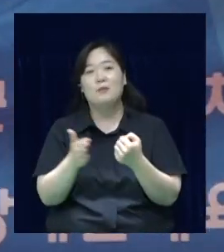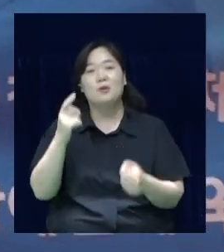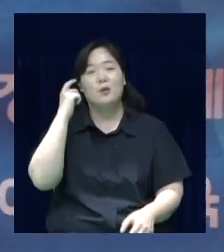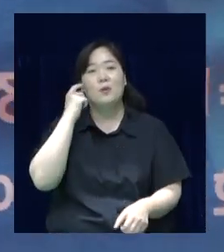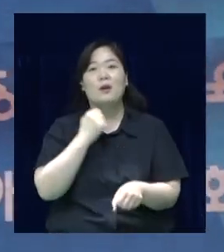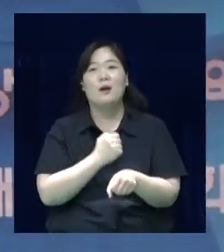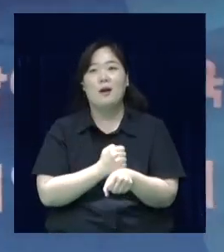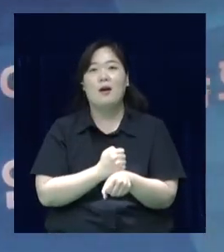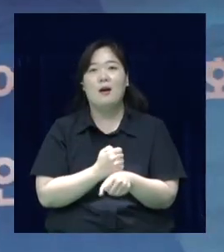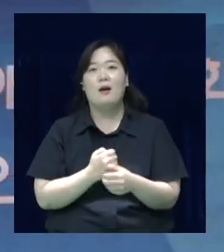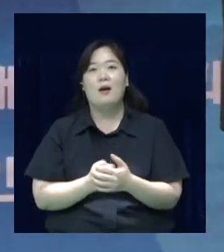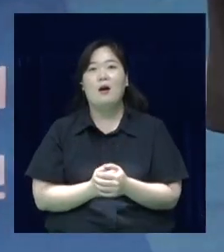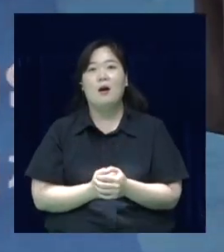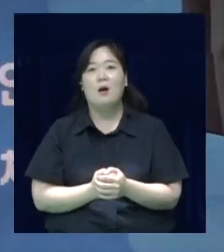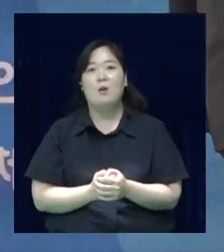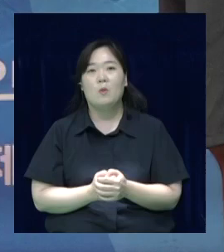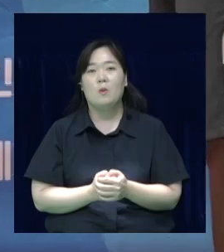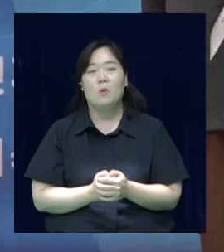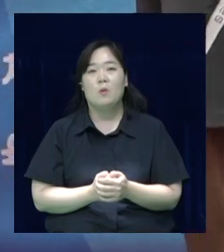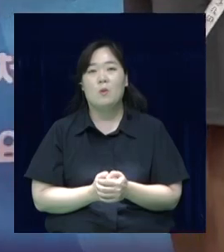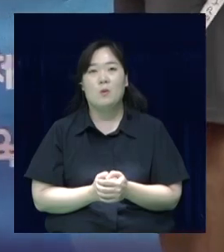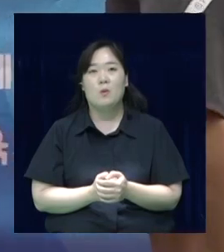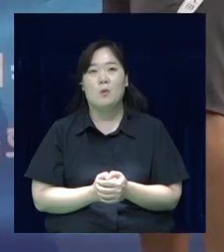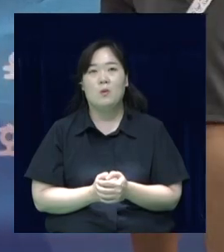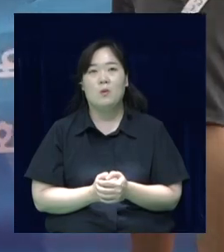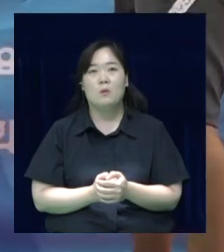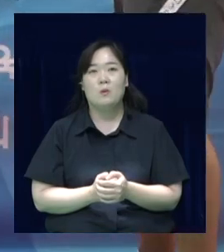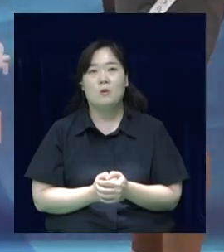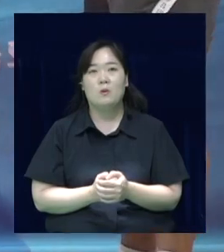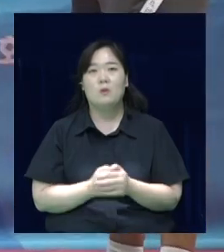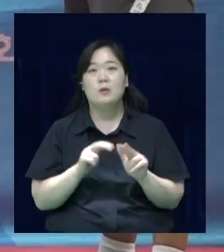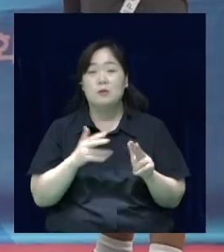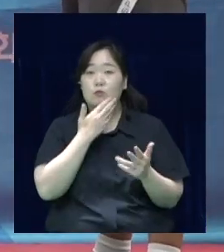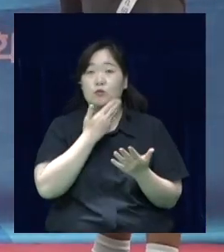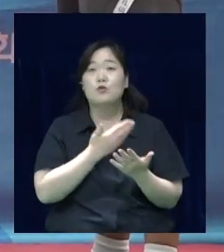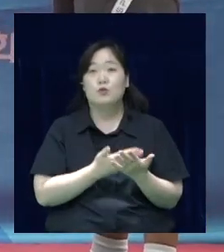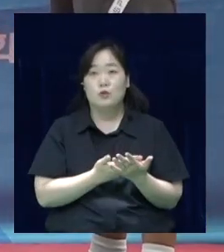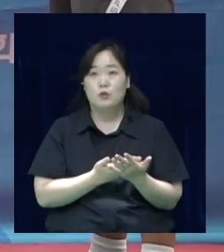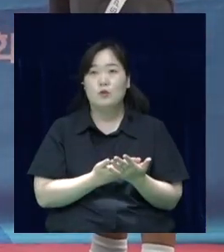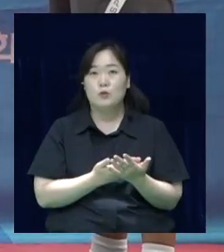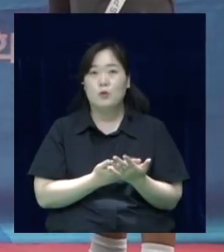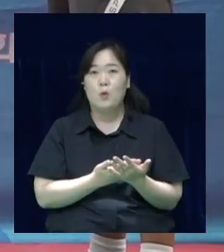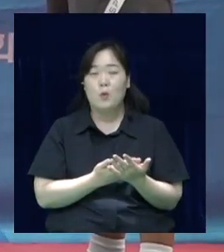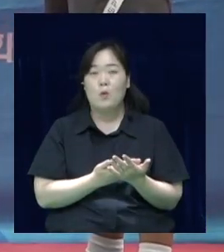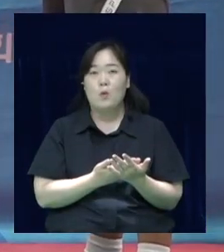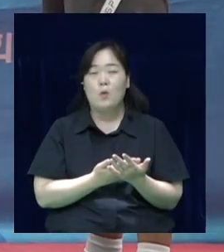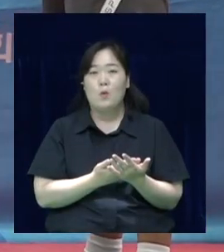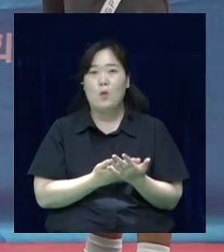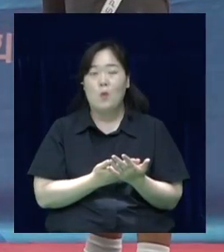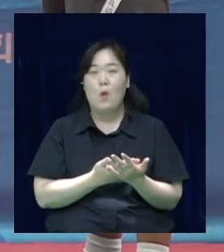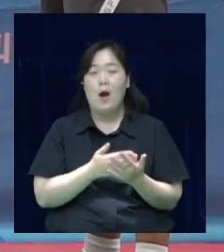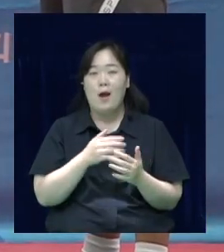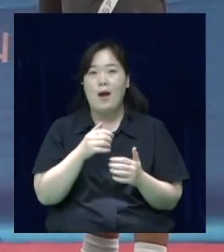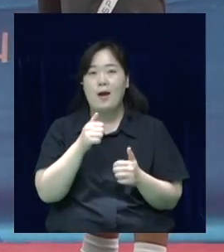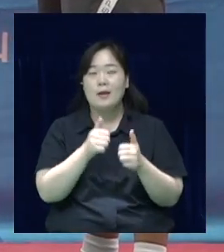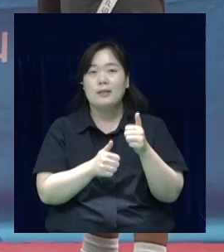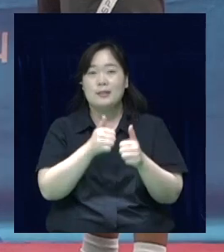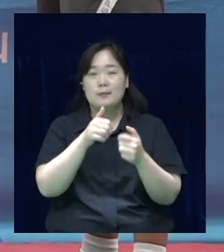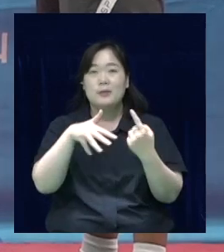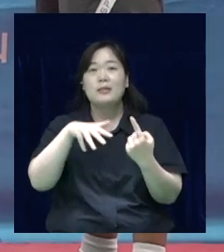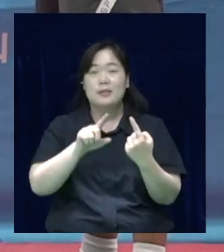지금 육성 충북에서 육성하고 있는 선수로 파악됩니다. 굉장히 또 중요한 부분이 예. 될 수도 있겠습니다. 자, 이재관 선수의 1차